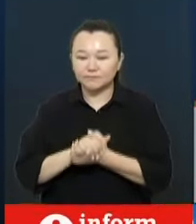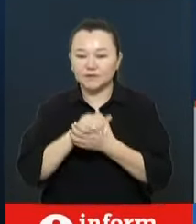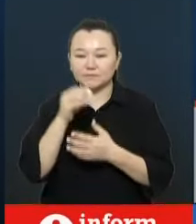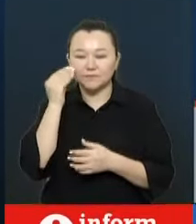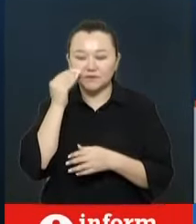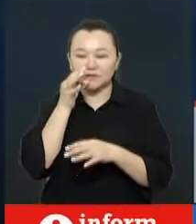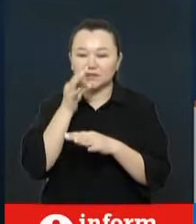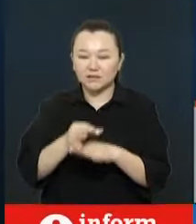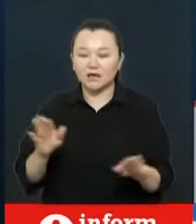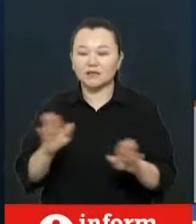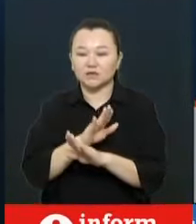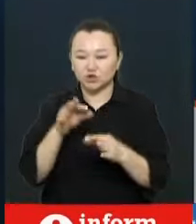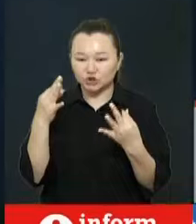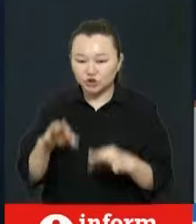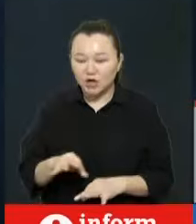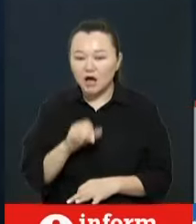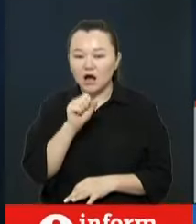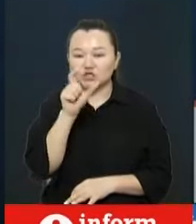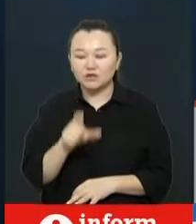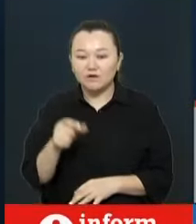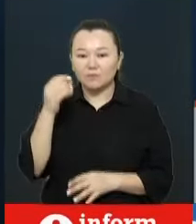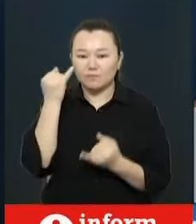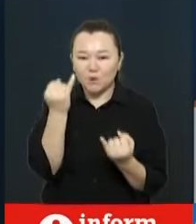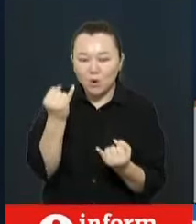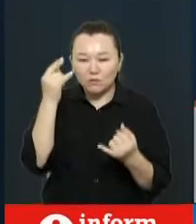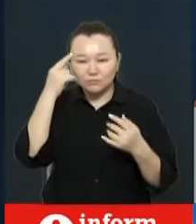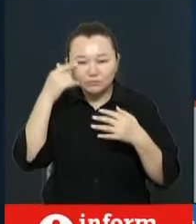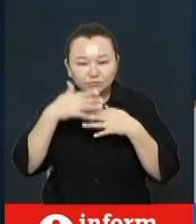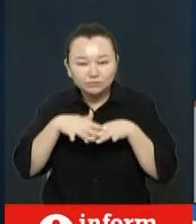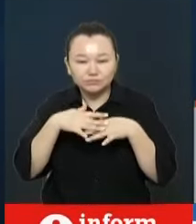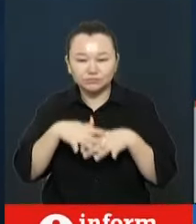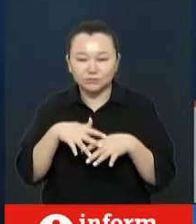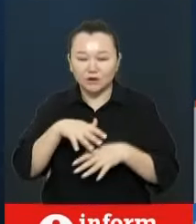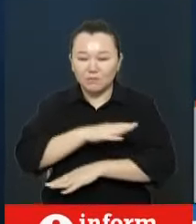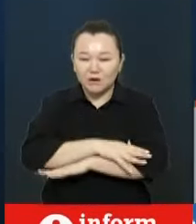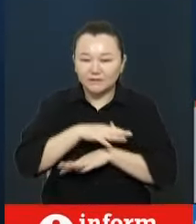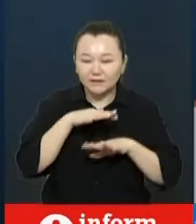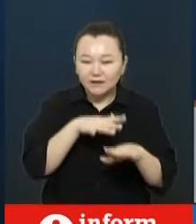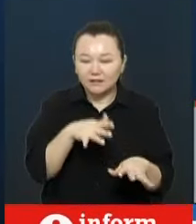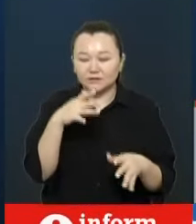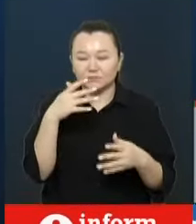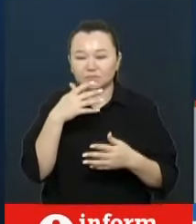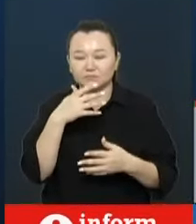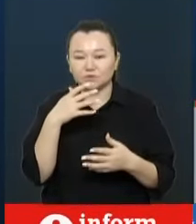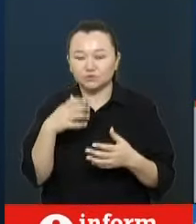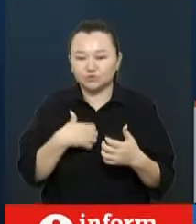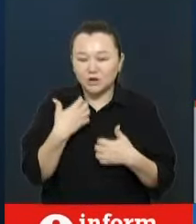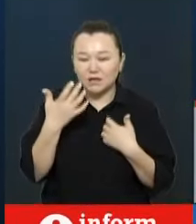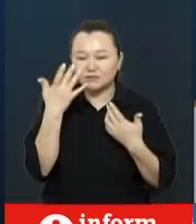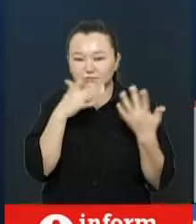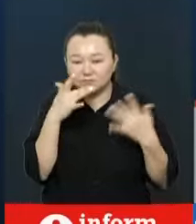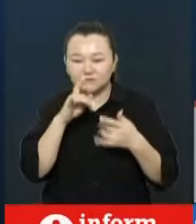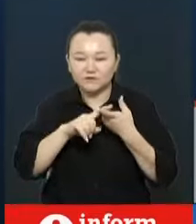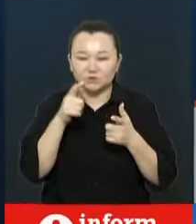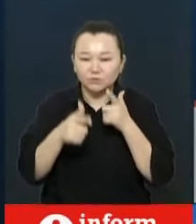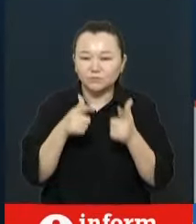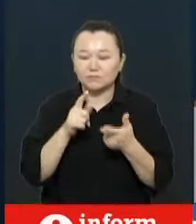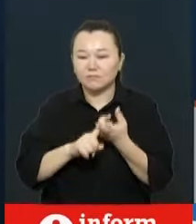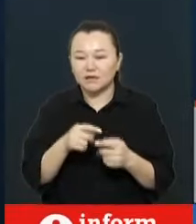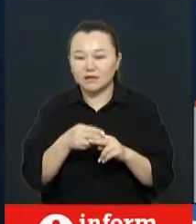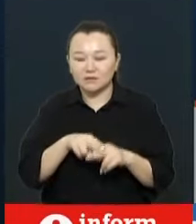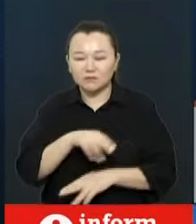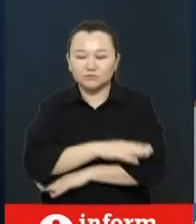әнге рұқсат. Ал адамға жаман ой тастайтын, арақ пен әдепсіз іске үндейтін ән айтуға шариғатымыз тыйым салған. Адамды